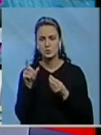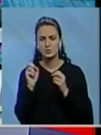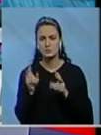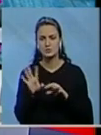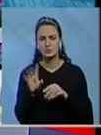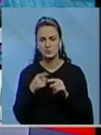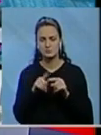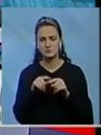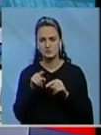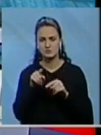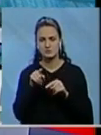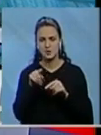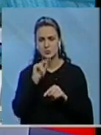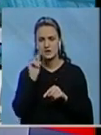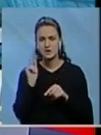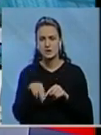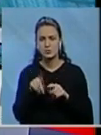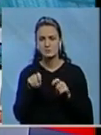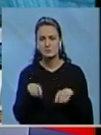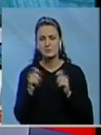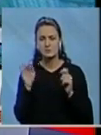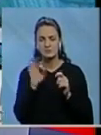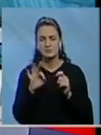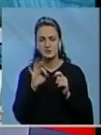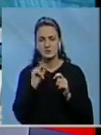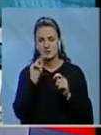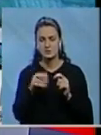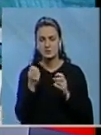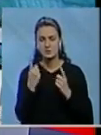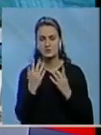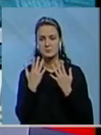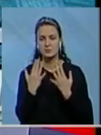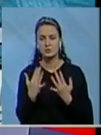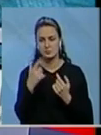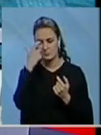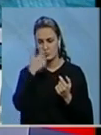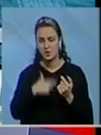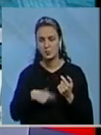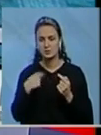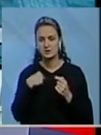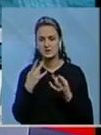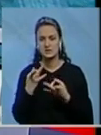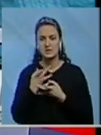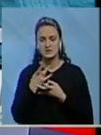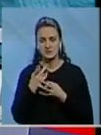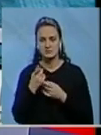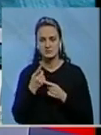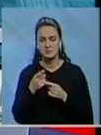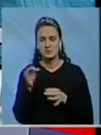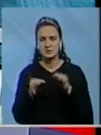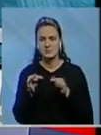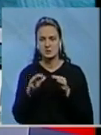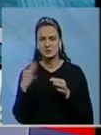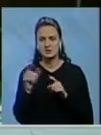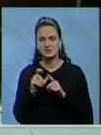სამსახურს უდანაშაულობის პრეზუმციის დარღვევაში ადანაშაულებს. კიდევ ერთი მოთხოვნა მორალური ზიანის ანაზღაურება. საქმის განხილვა მოსარჩელე